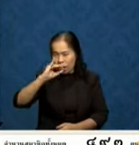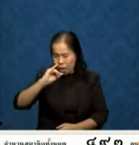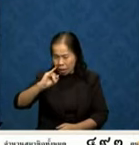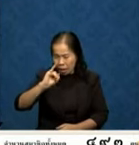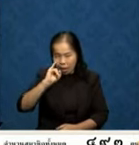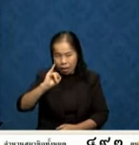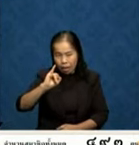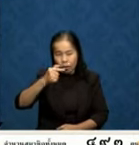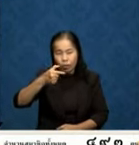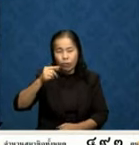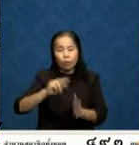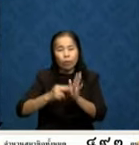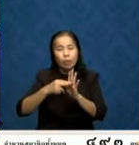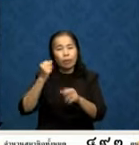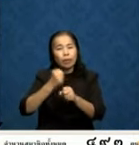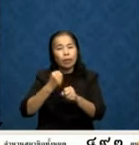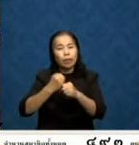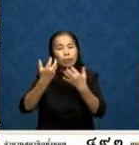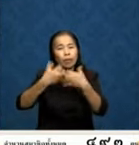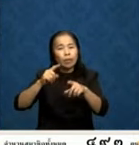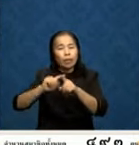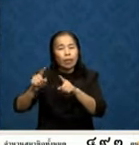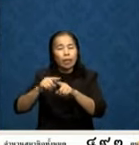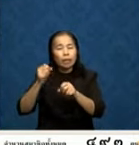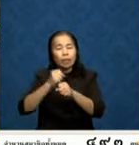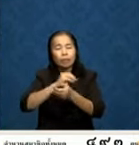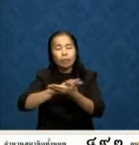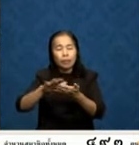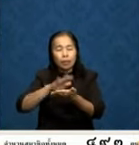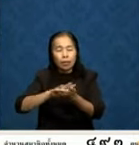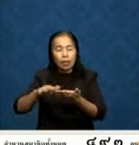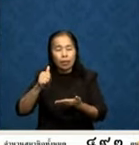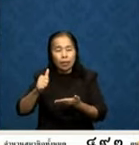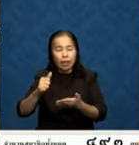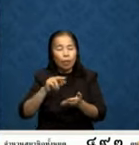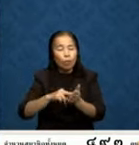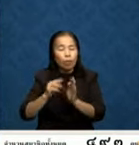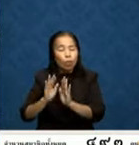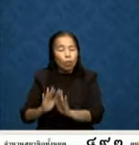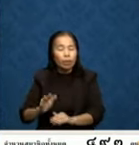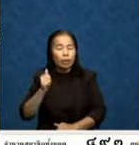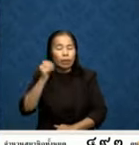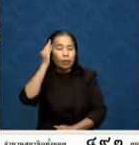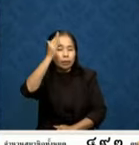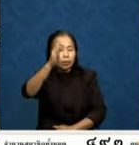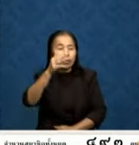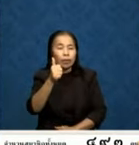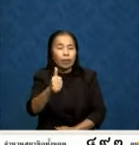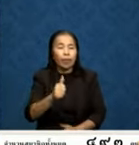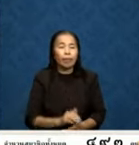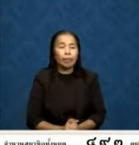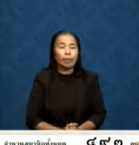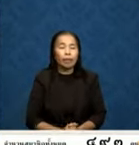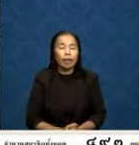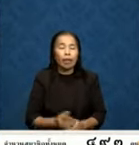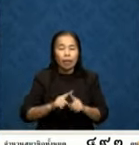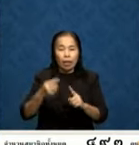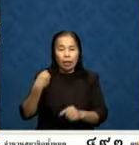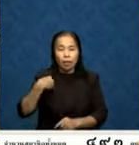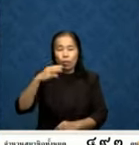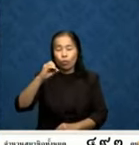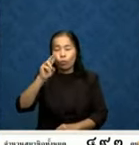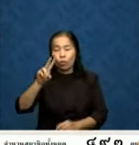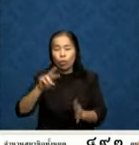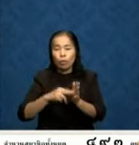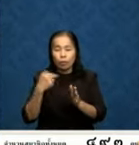ที่มีความสะอาดแล้วก็เป็นตัวกักเก็บพลังงานได้ด้วยเช่นกันในอนาคตนะครับซึ่งไฮโดรเจนเนี่ยก็อาจจะผลิตทั้งจ